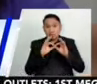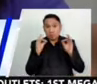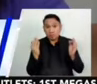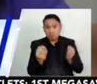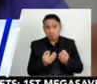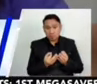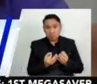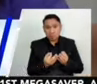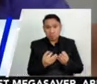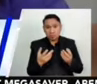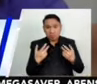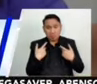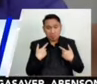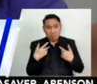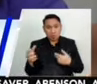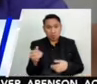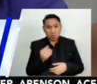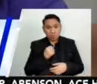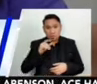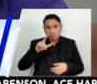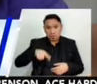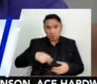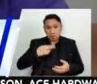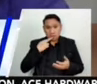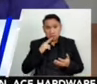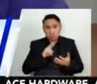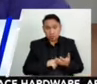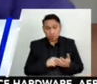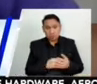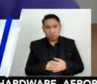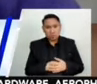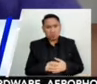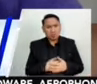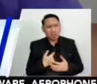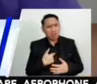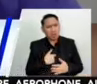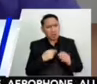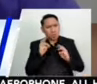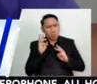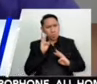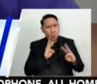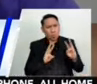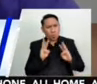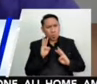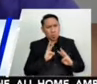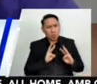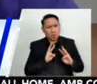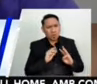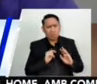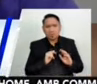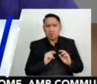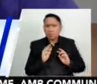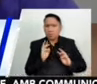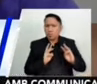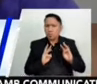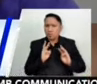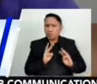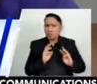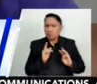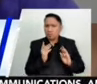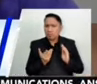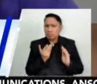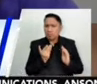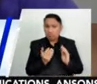registration ang kinakatakutan ko kasi ah na ano ito eh na ginagamit to para